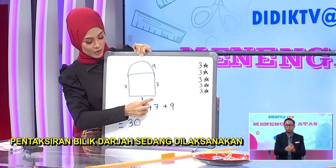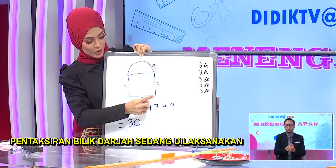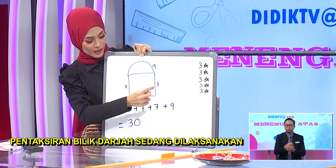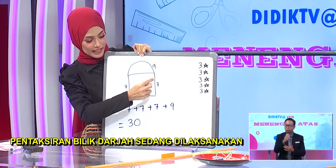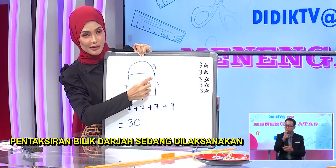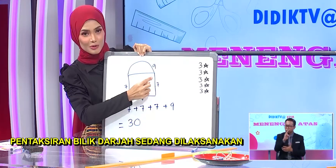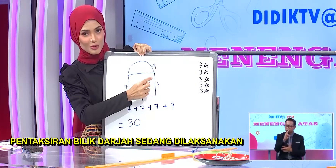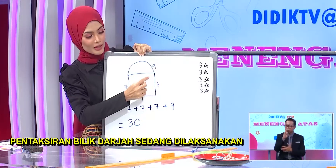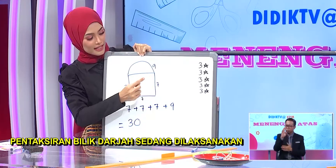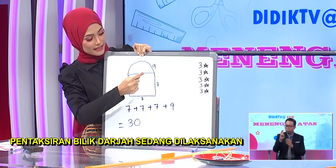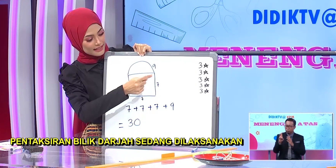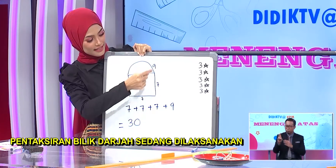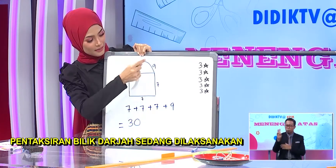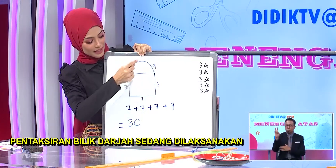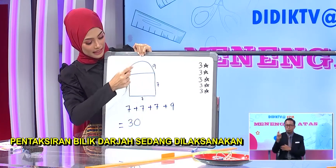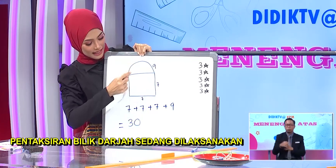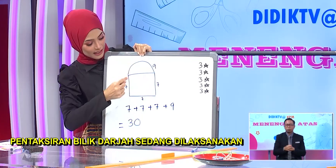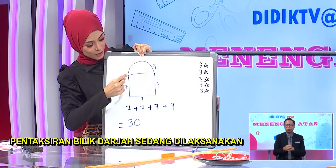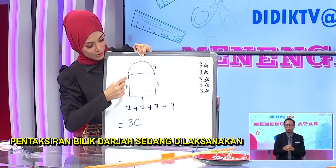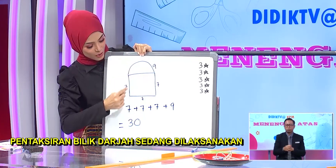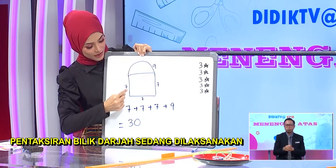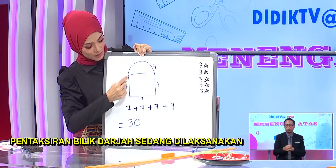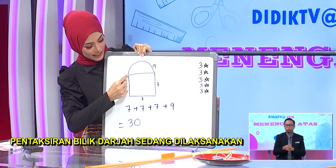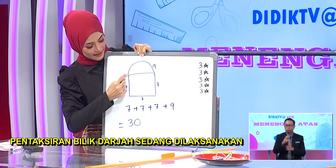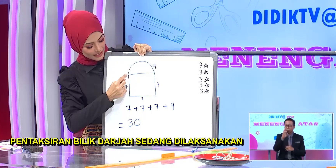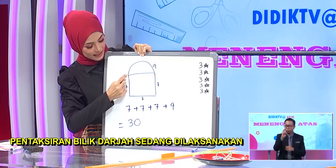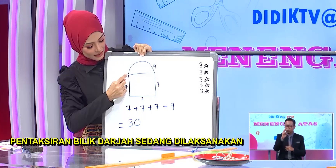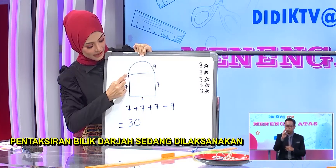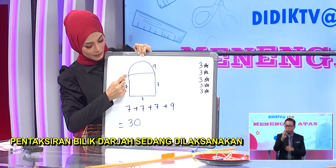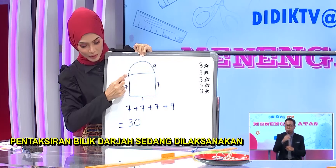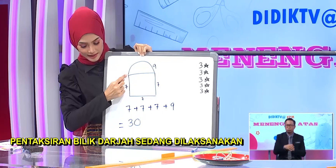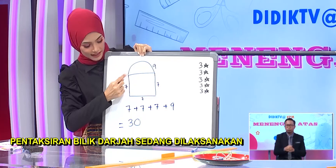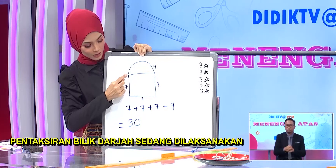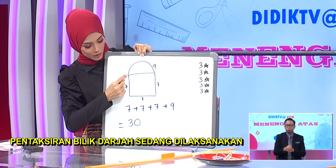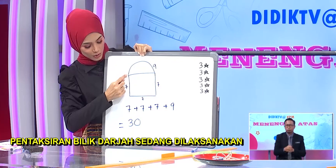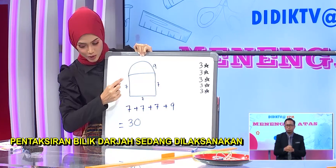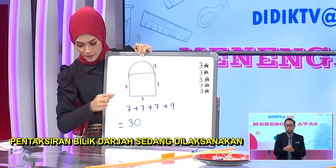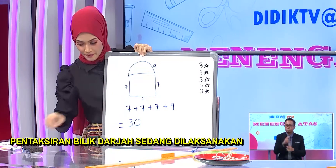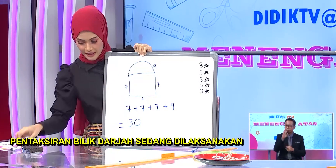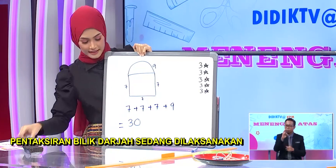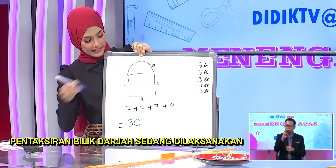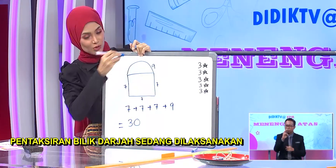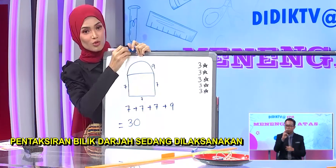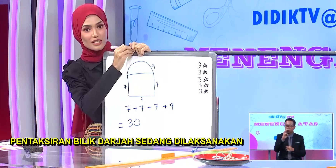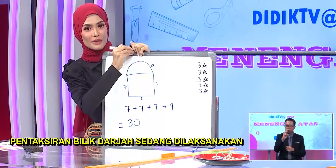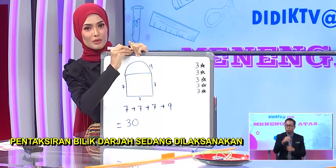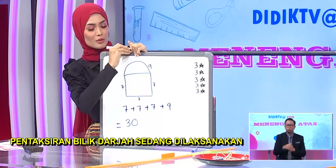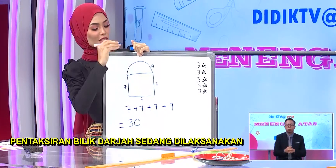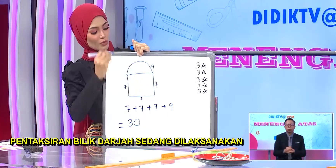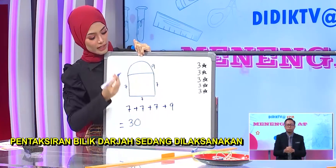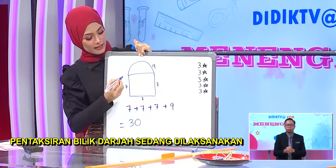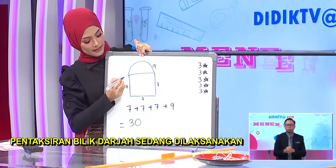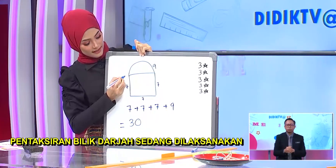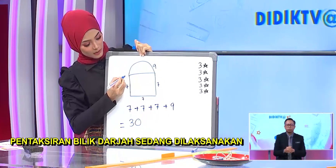77 dan 7 jadi 9 i7 semoga disini tipe mulai y7ty tunjukin